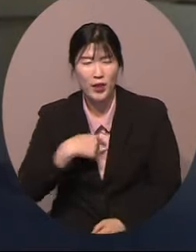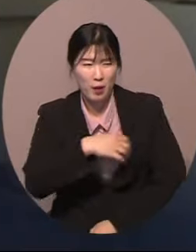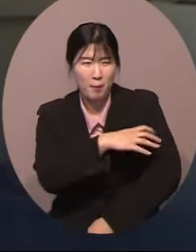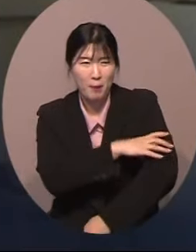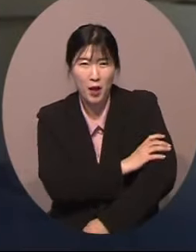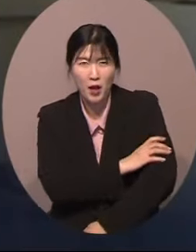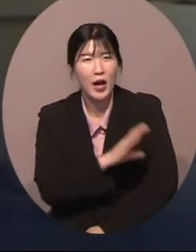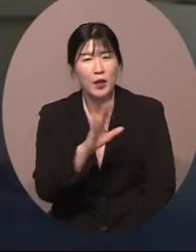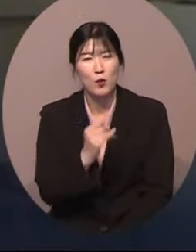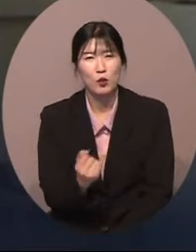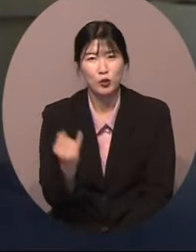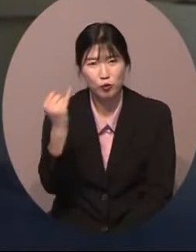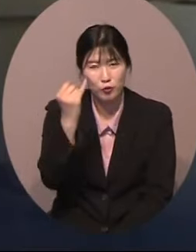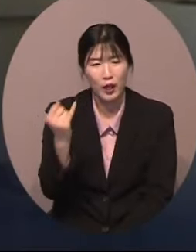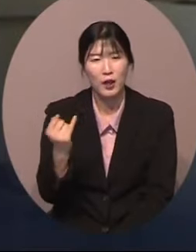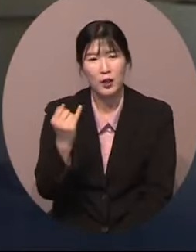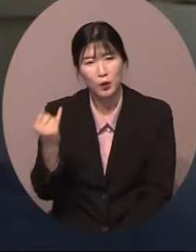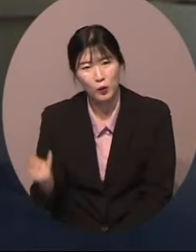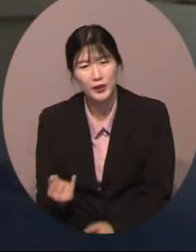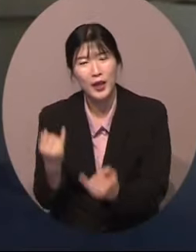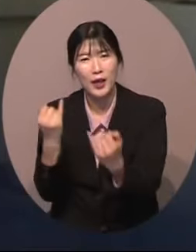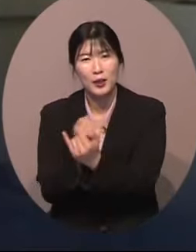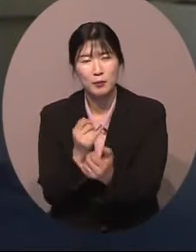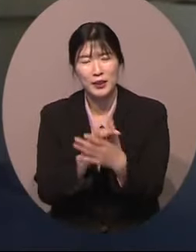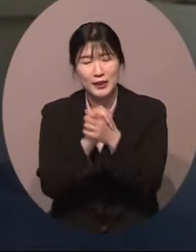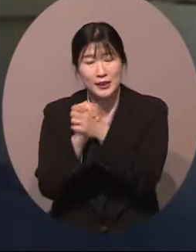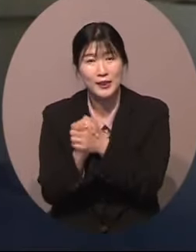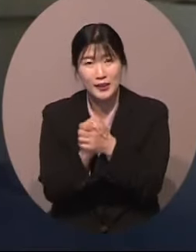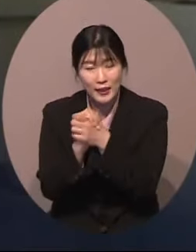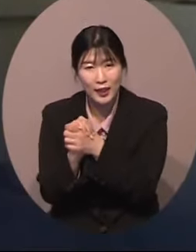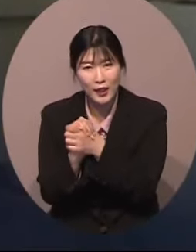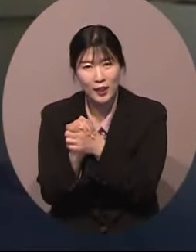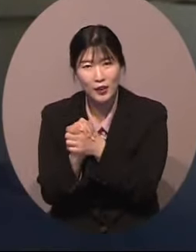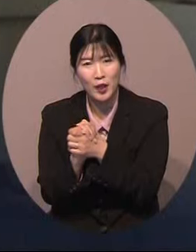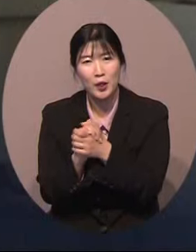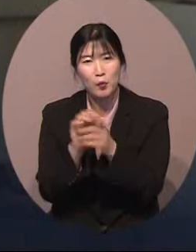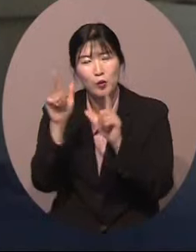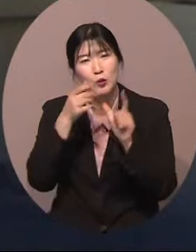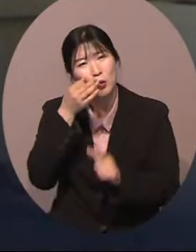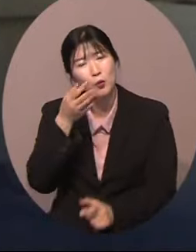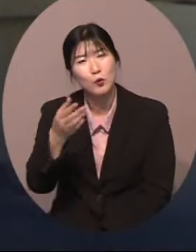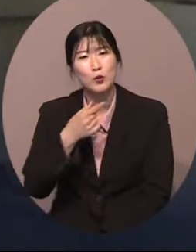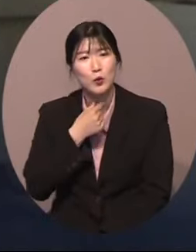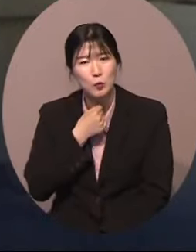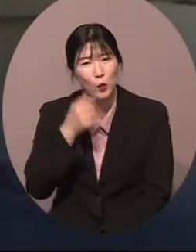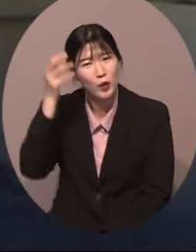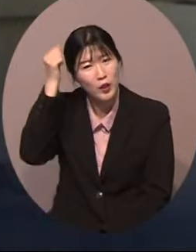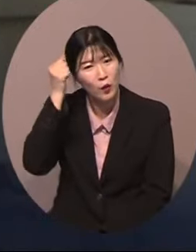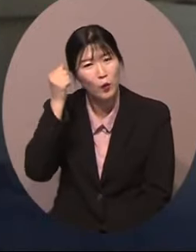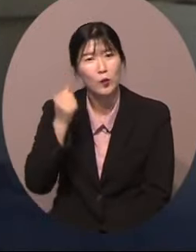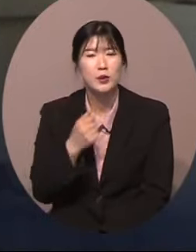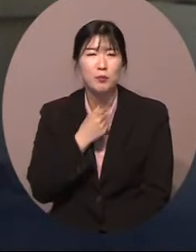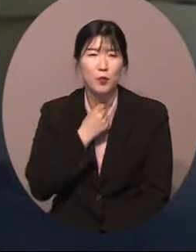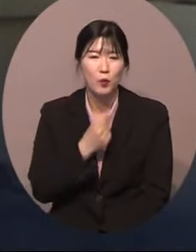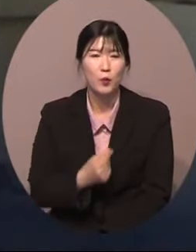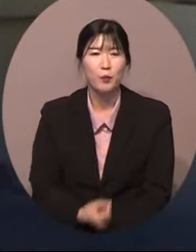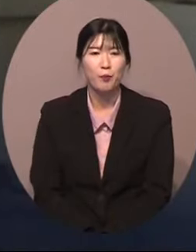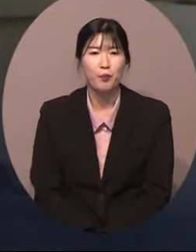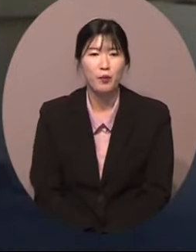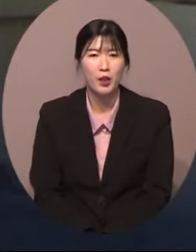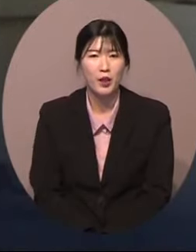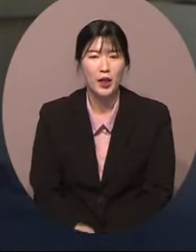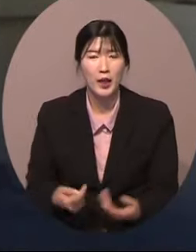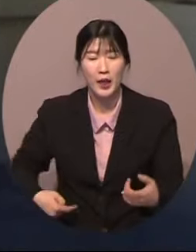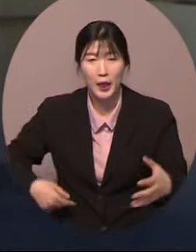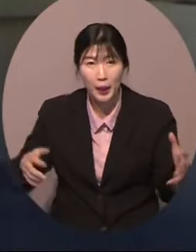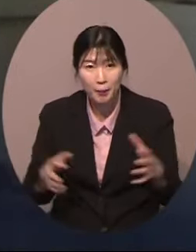있는 누나 같은 동생 같은 또는 아줌마 같은 그런 국회의원으로서 좀 만만하고 어 그리고